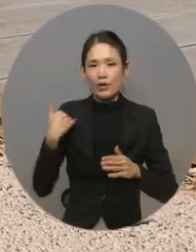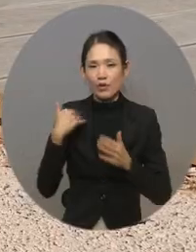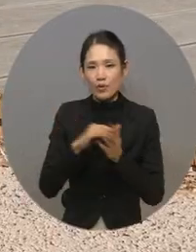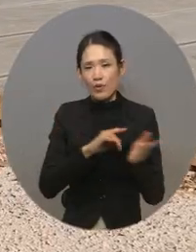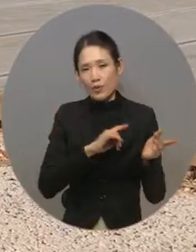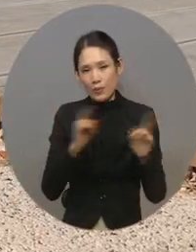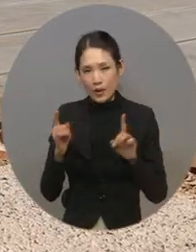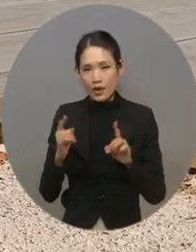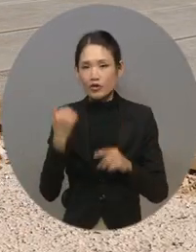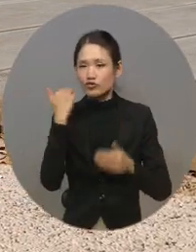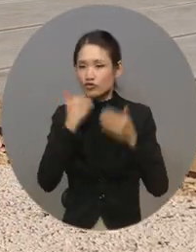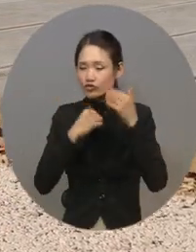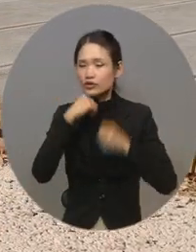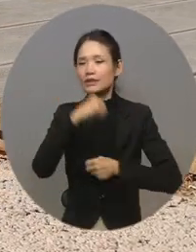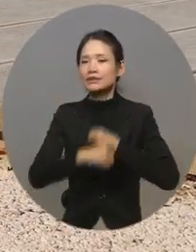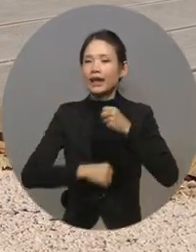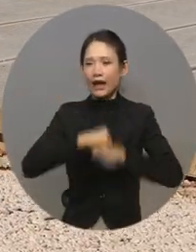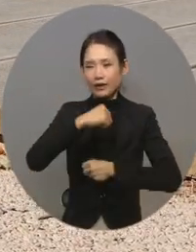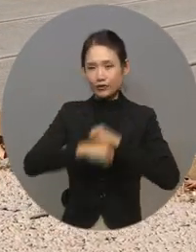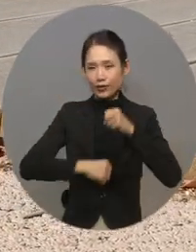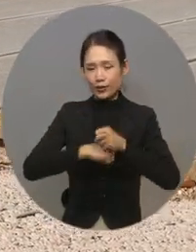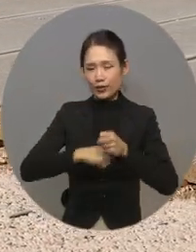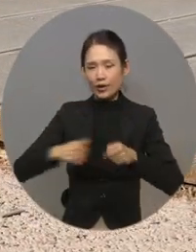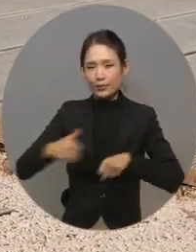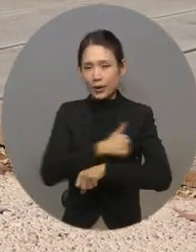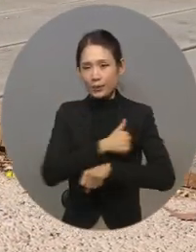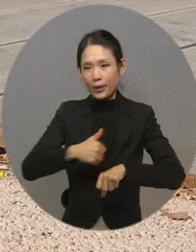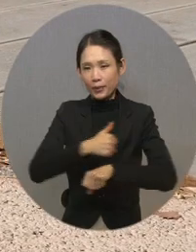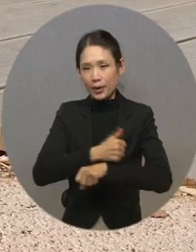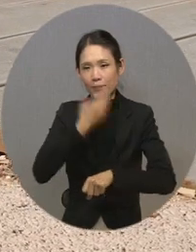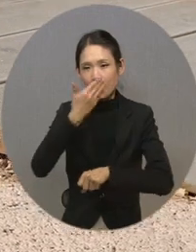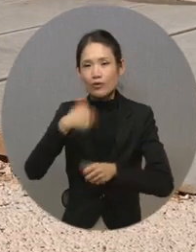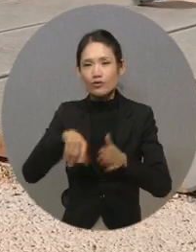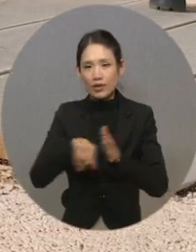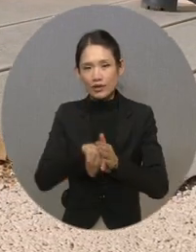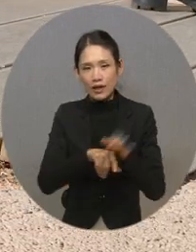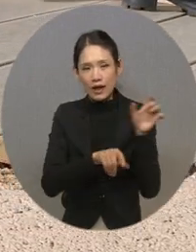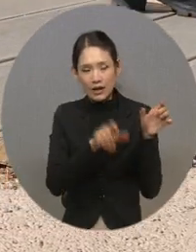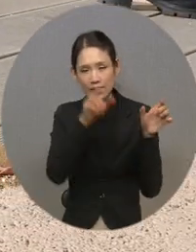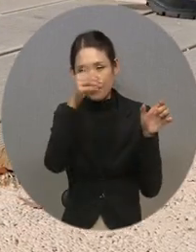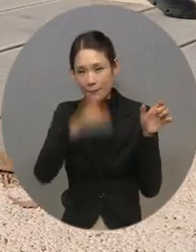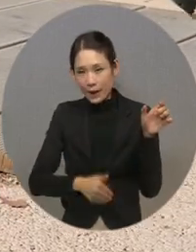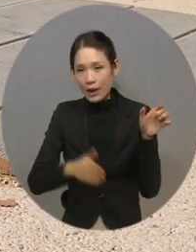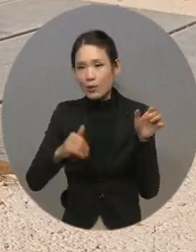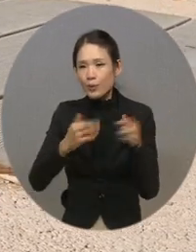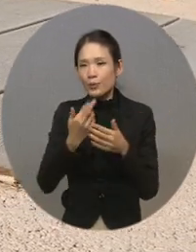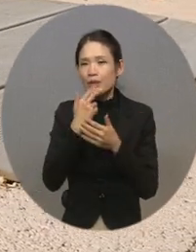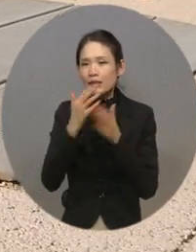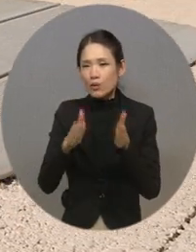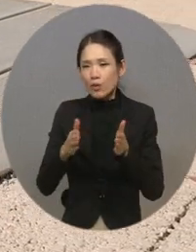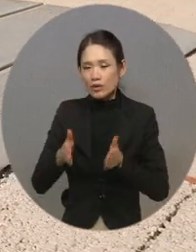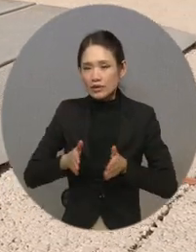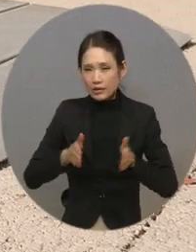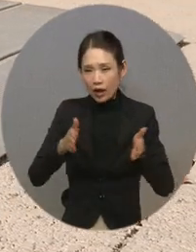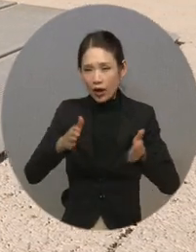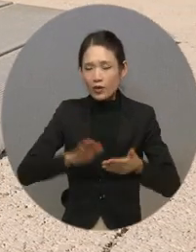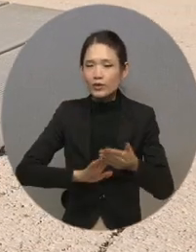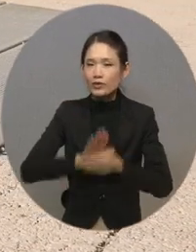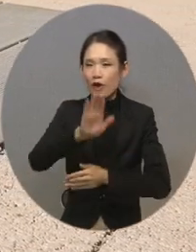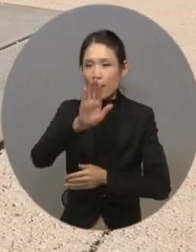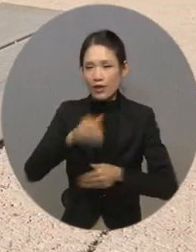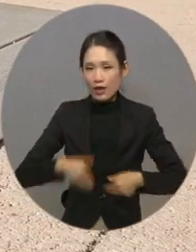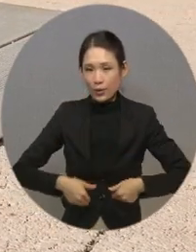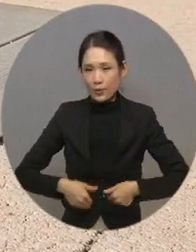복원하면서 누구나 자유롭게 오갈 수 있도록 난간석 하나를 빼고 빈 곳에 경사로가 연결될 수 있게 했습니다.